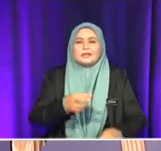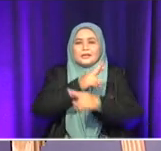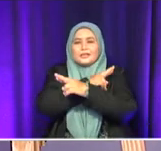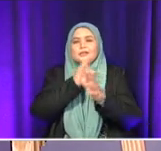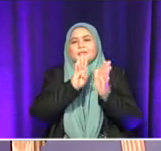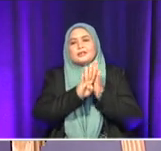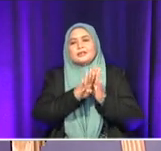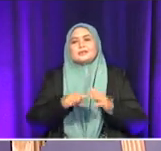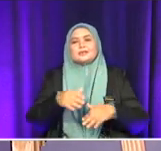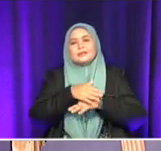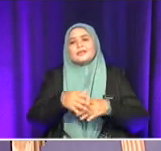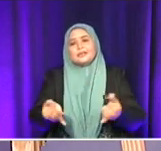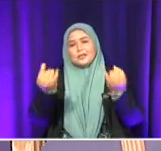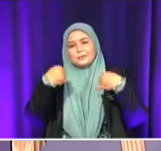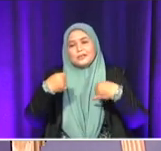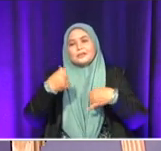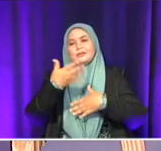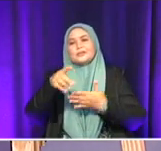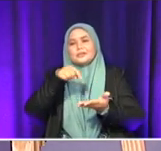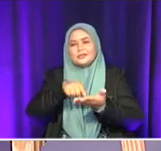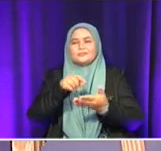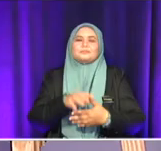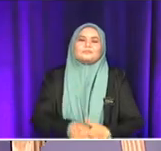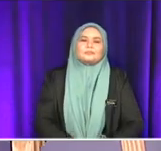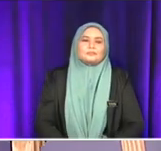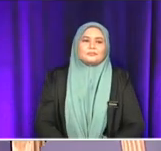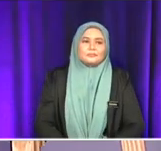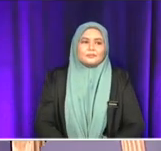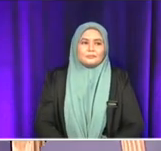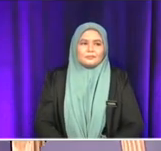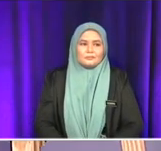Jangan kemana-mana kembali selepas Ini Dedek TVM